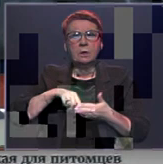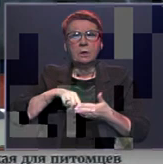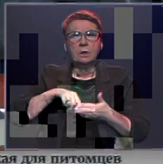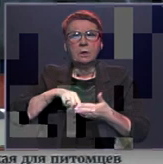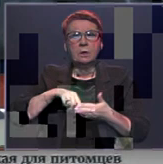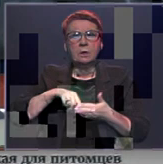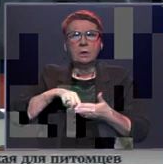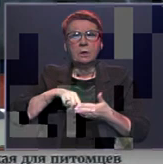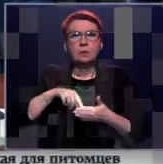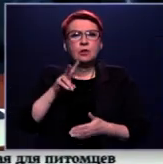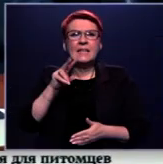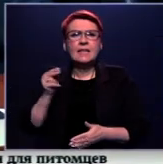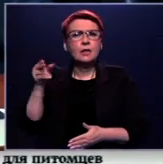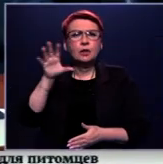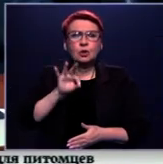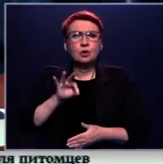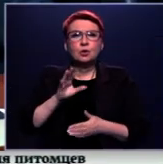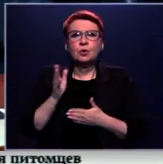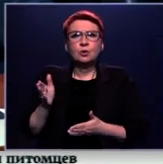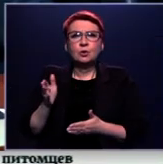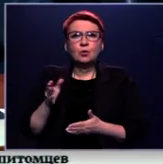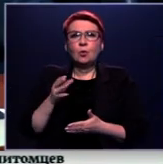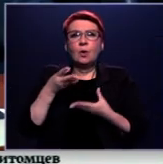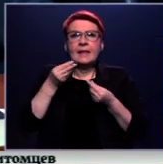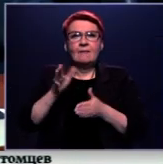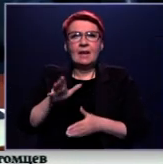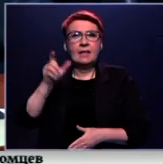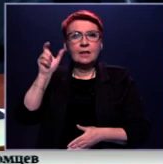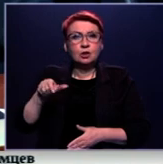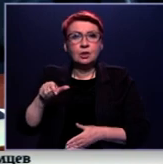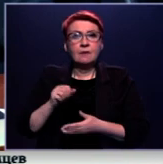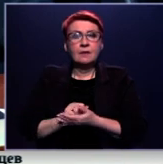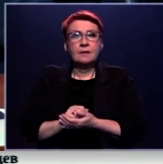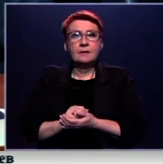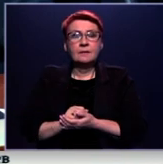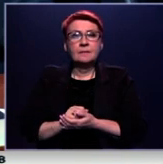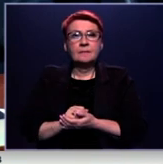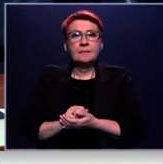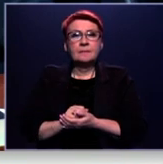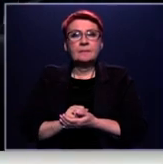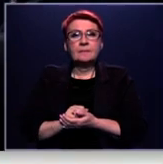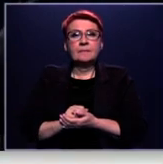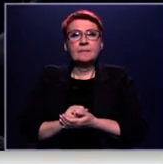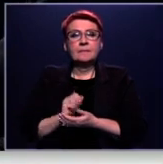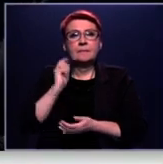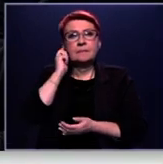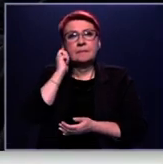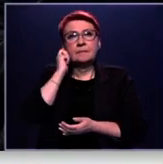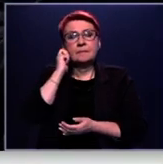Напомню, что ничто не работает, ничто не влияет на человека, как пример другого человека.